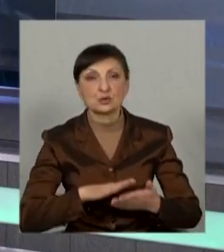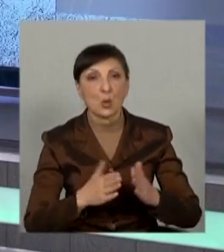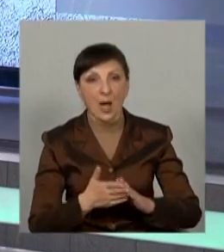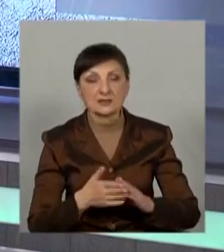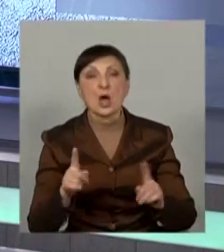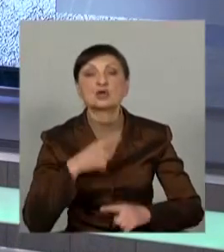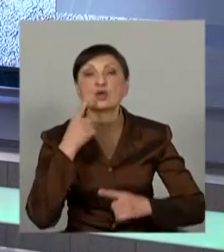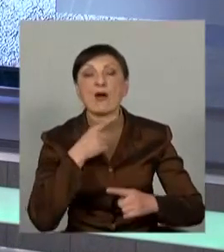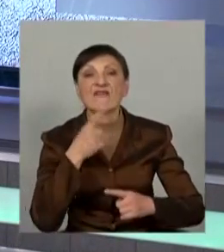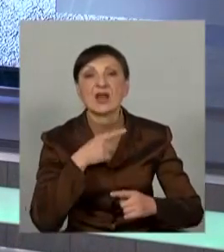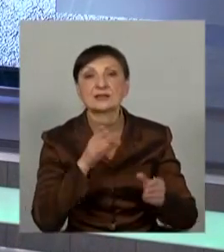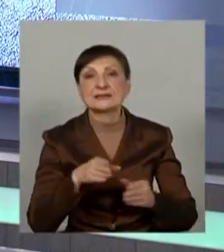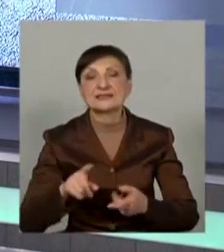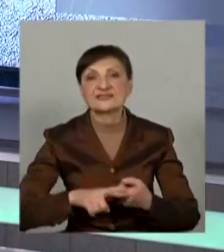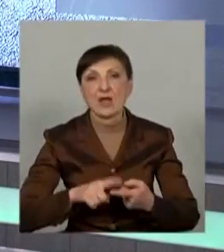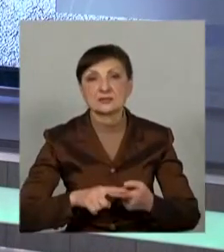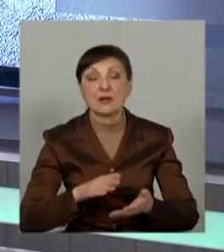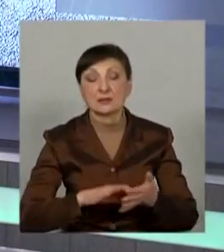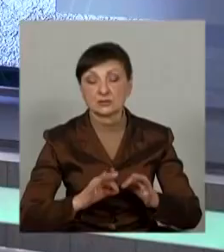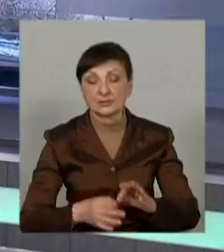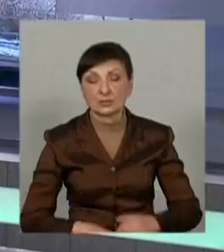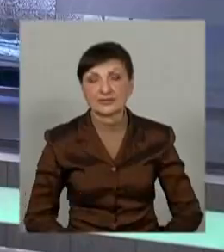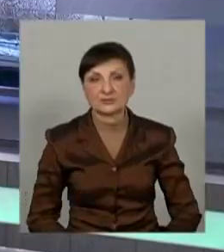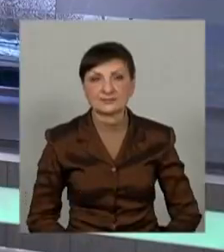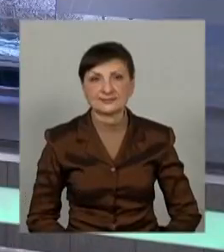что говорят тепловики, расскажет Дамир Анитов.